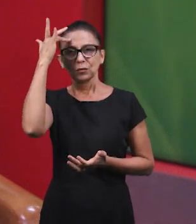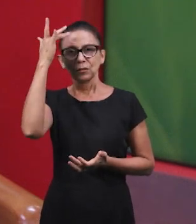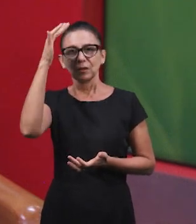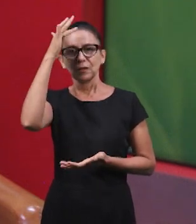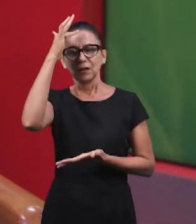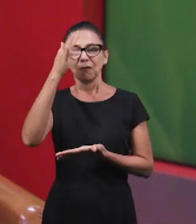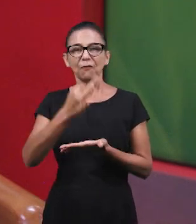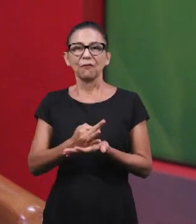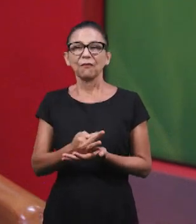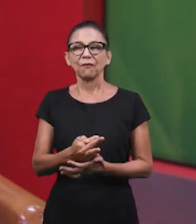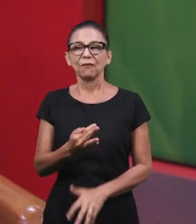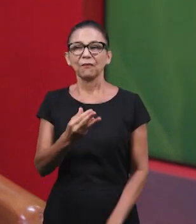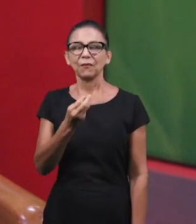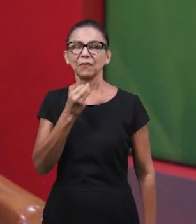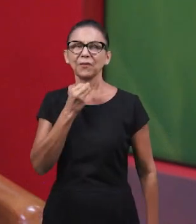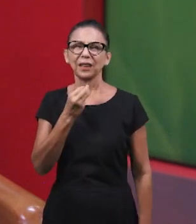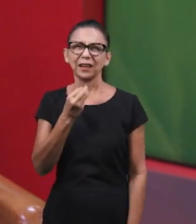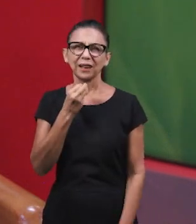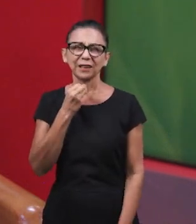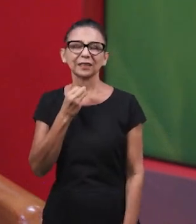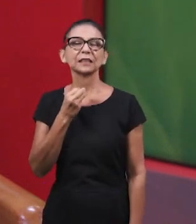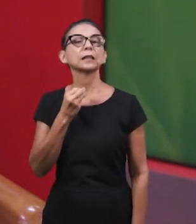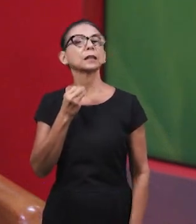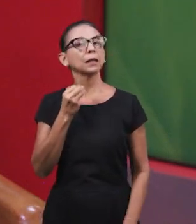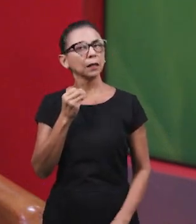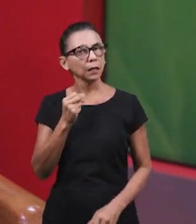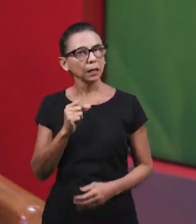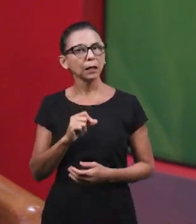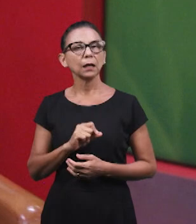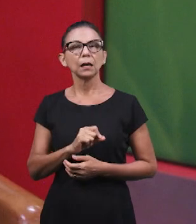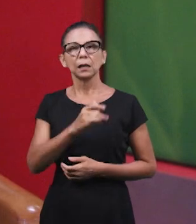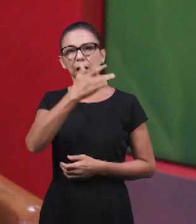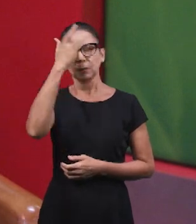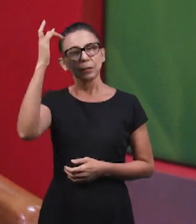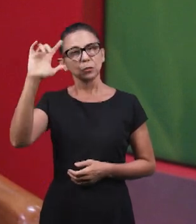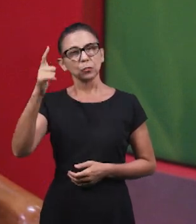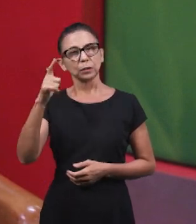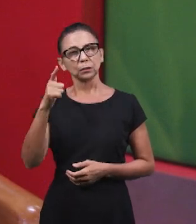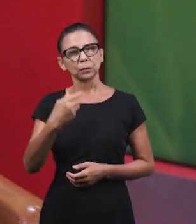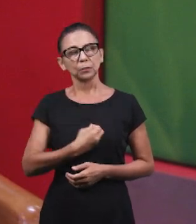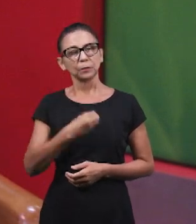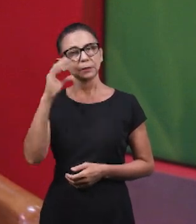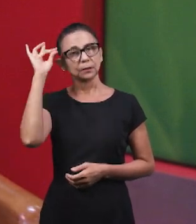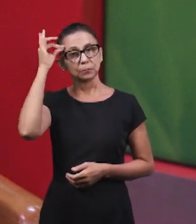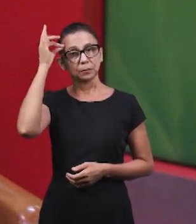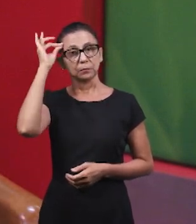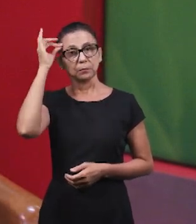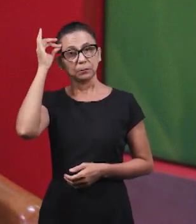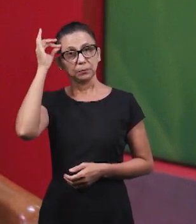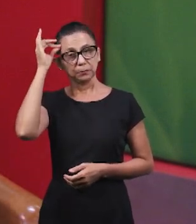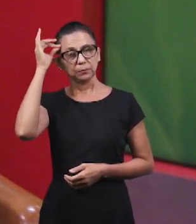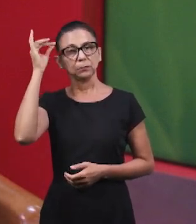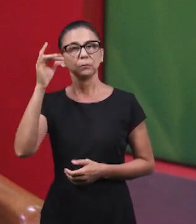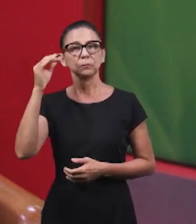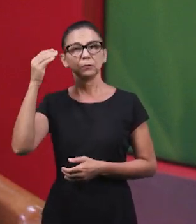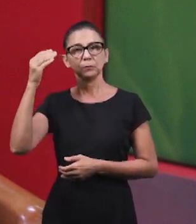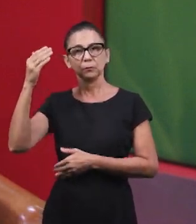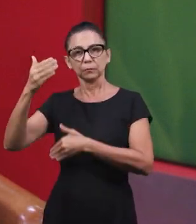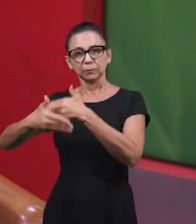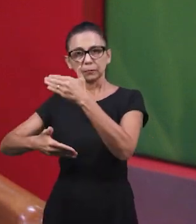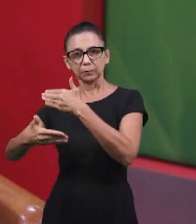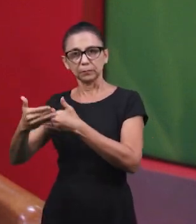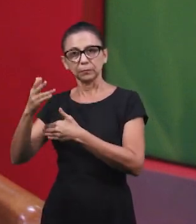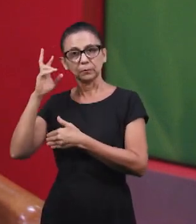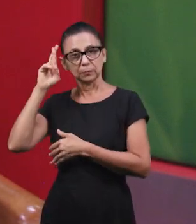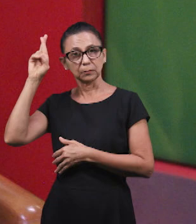ébranler la foi de ceux qui n'ont pas leur vie spirituelle préservée, affermie dans le Seigneur. Et quelle est la manière de se préserver le salut et la